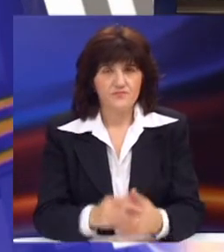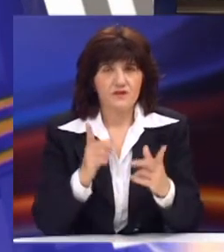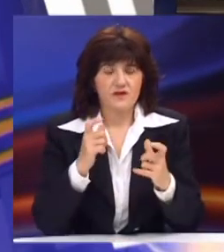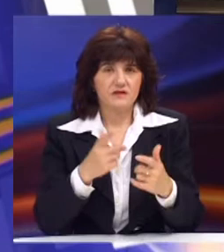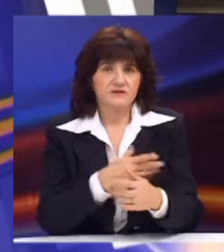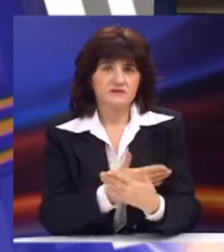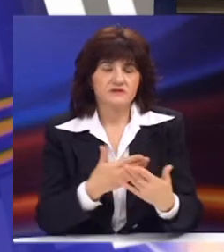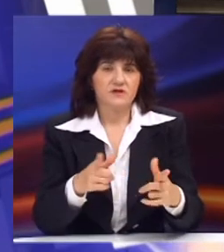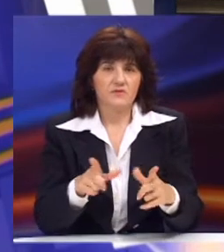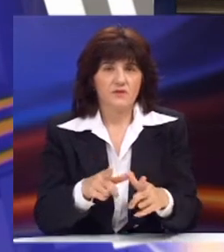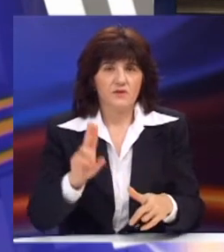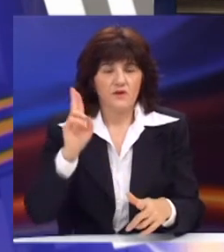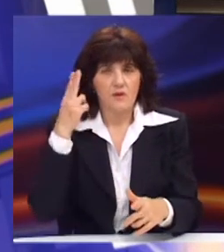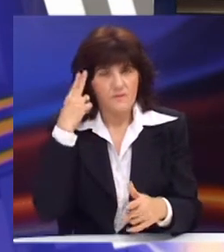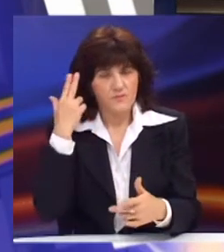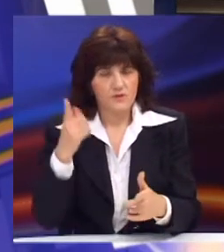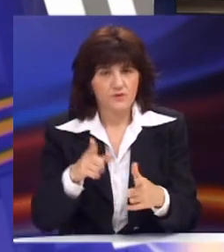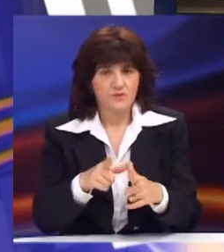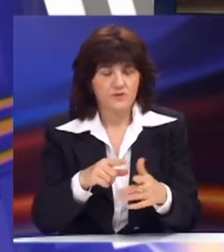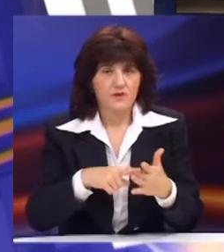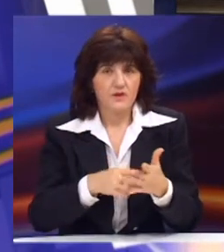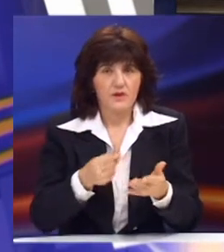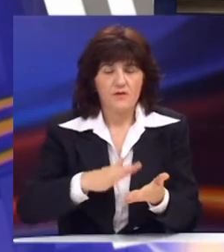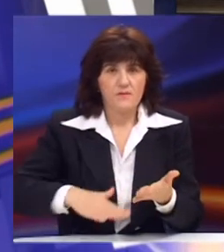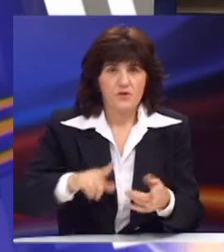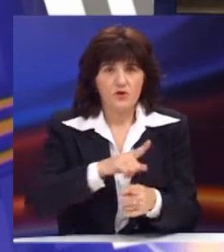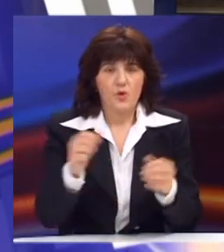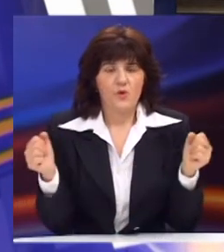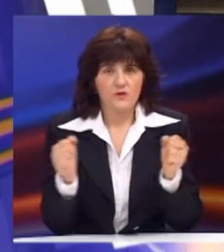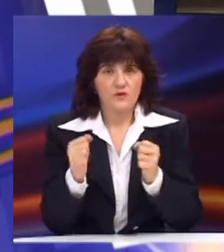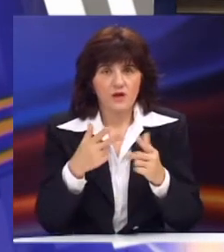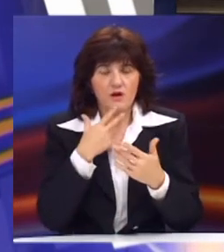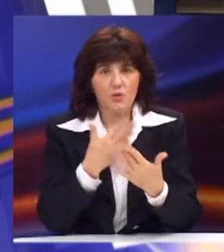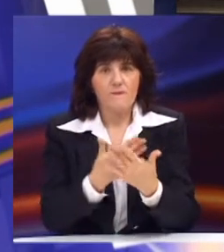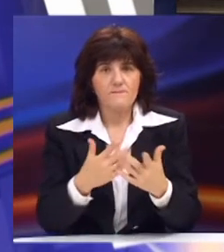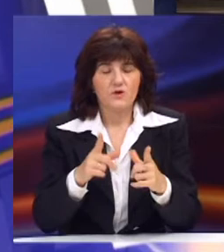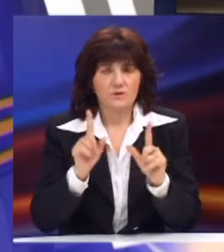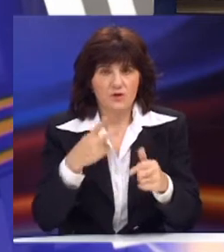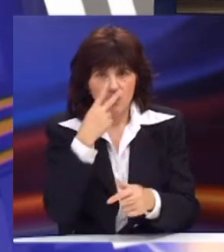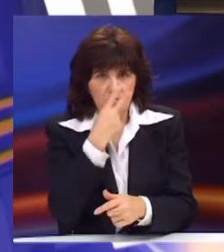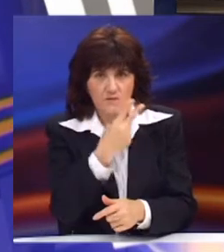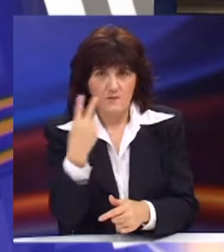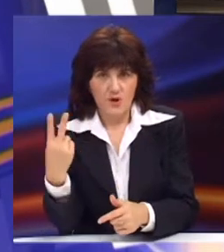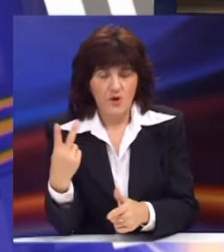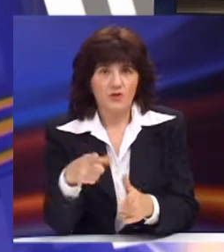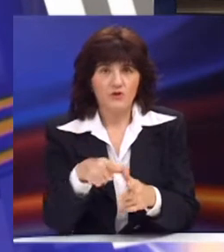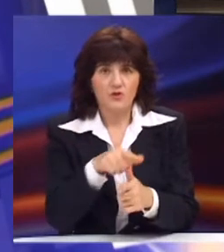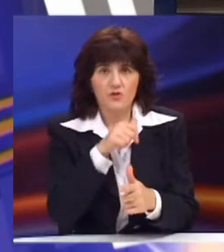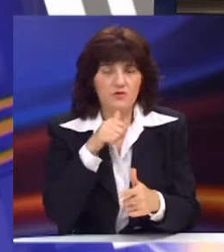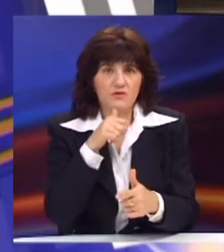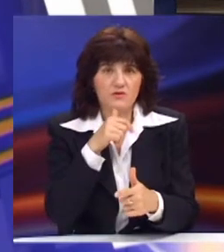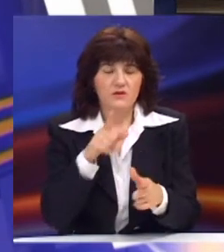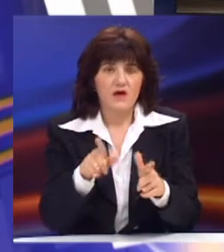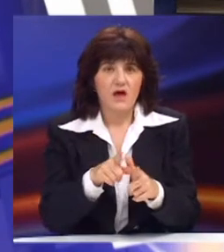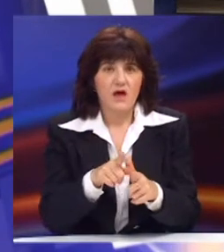Izložbu pod nazivom Memorija prostora ljubitelji moderne umjetnosti do januara mogu pogledati u Modernoj galeriji Likovni susret. Izložba se